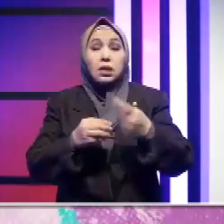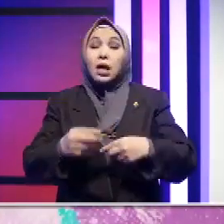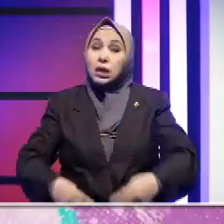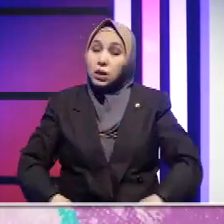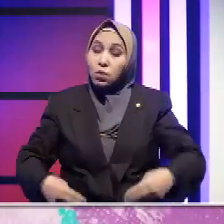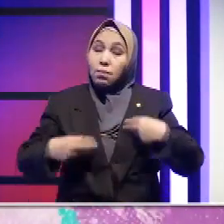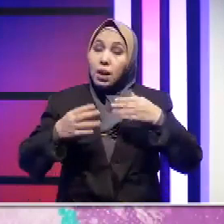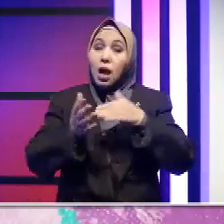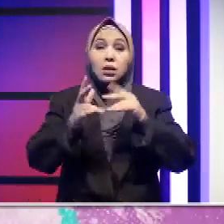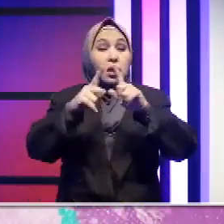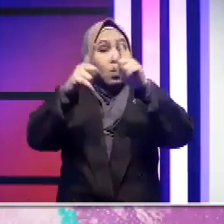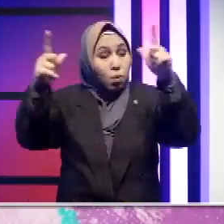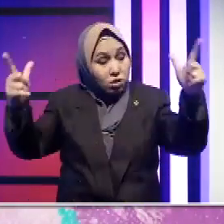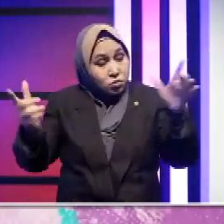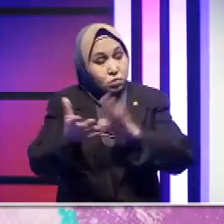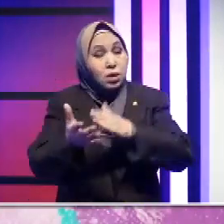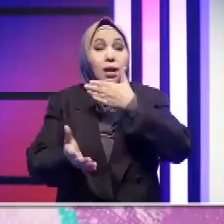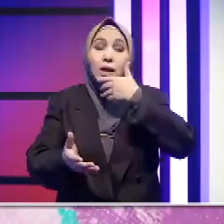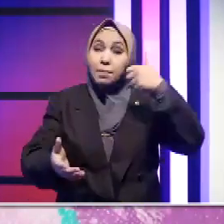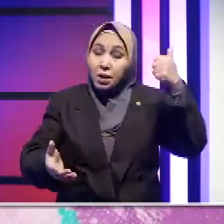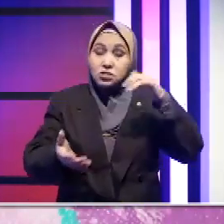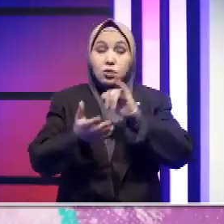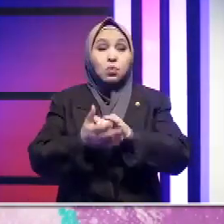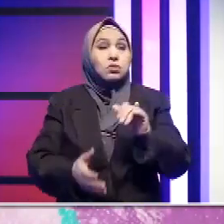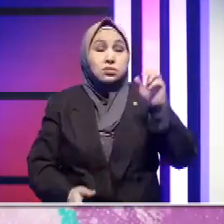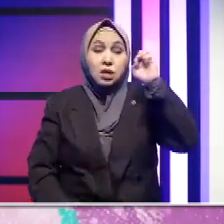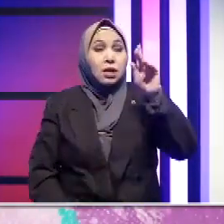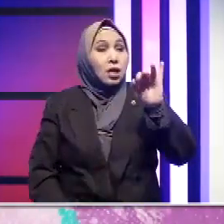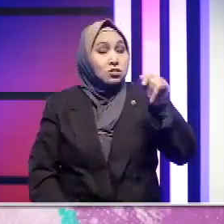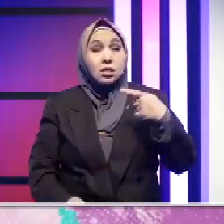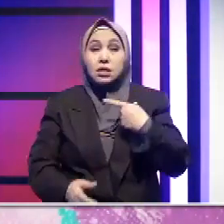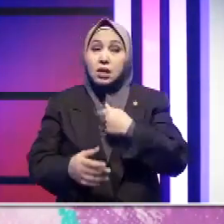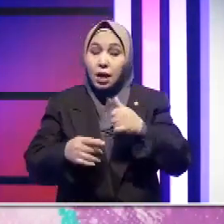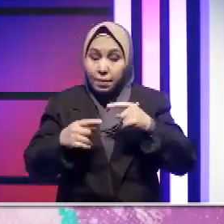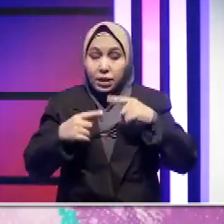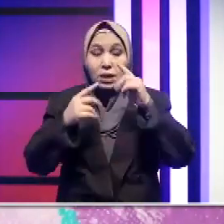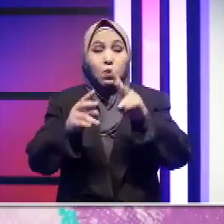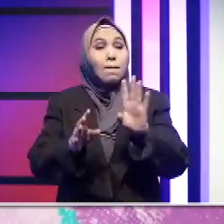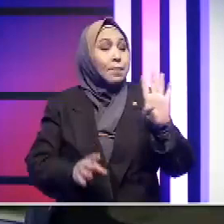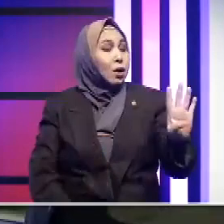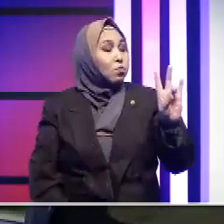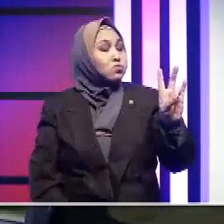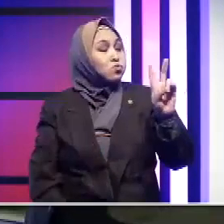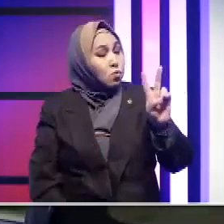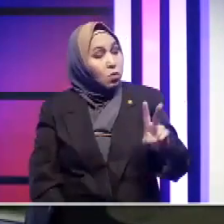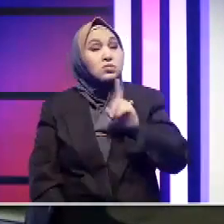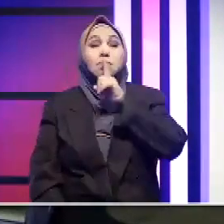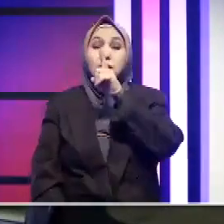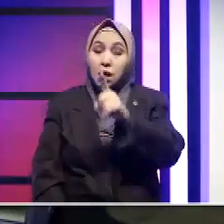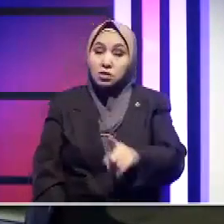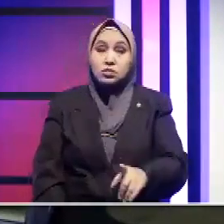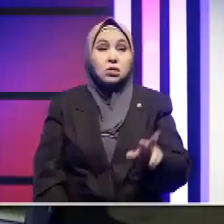menarik perhatian kepada ajak Haji ini sendiri dan cek aja kita ingin pergi ke pada halaman 472 dimana sebenarnya